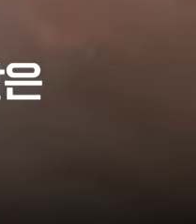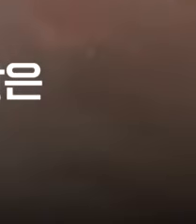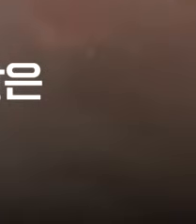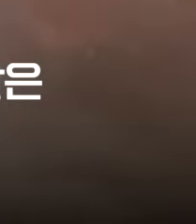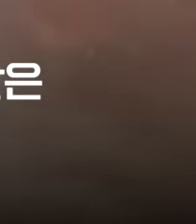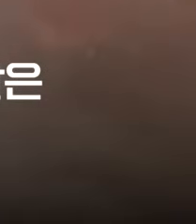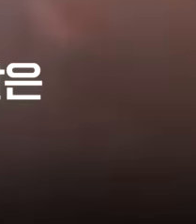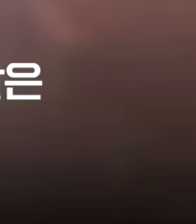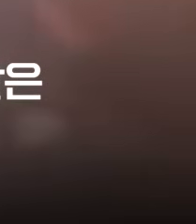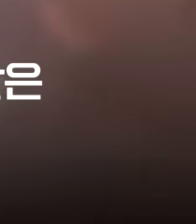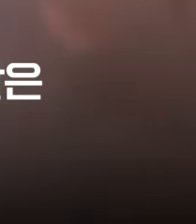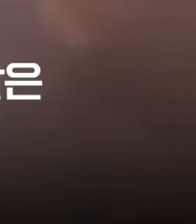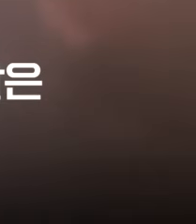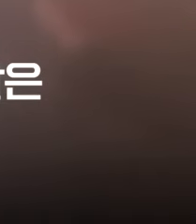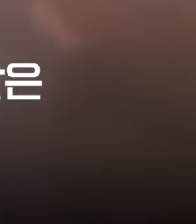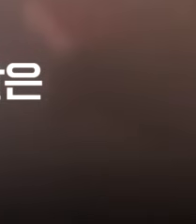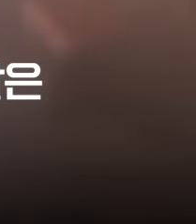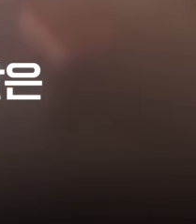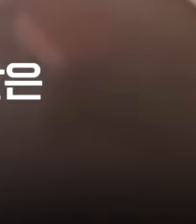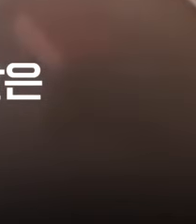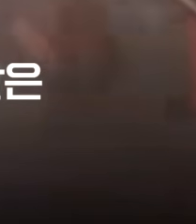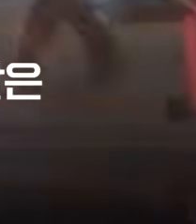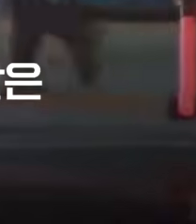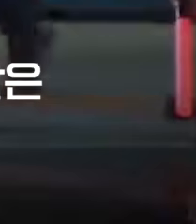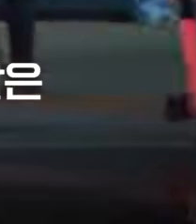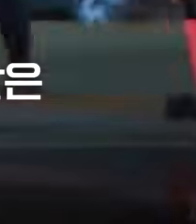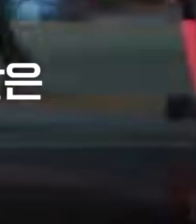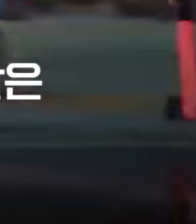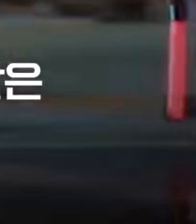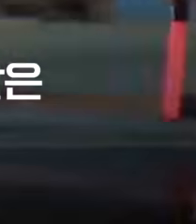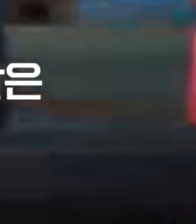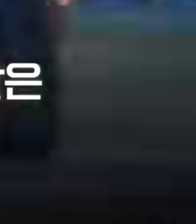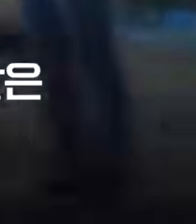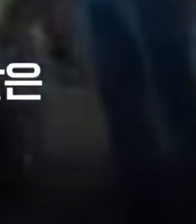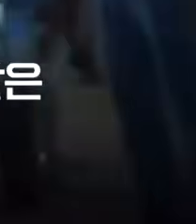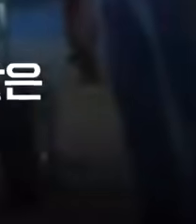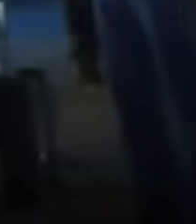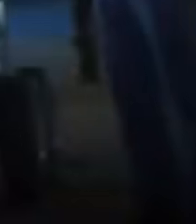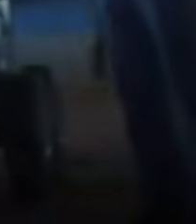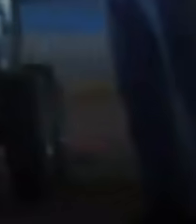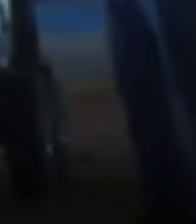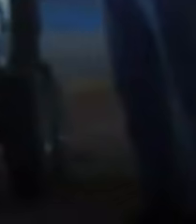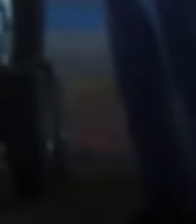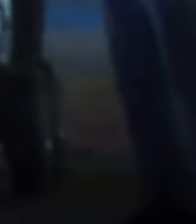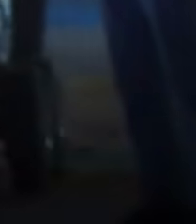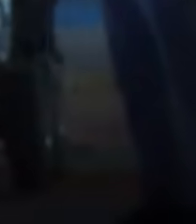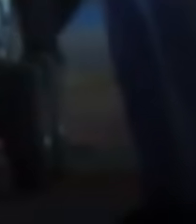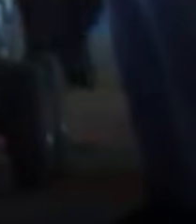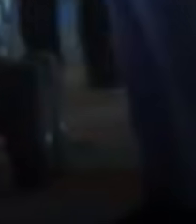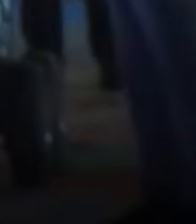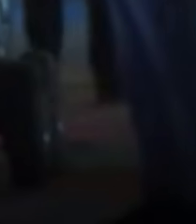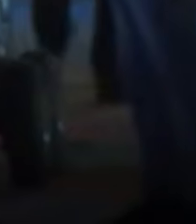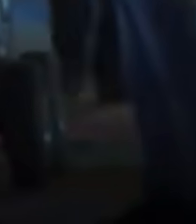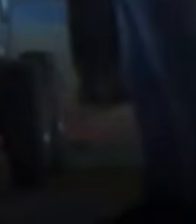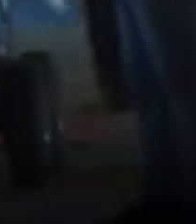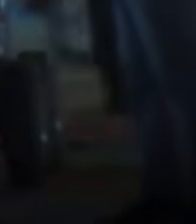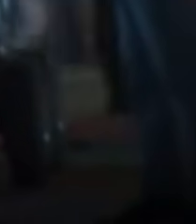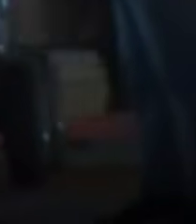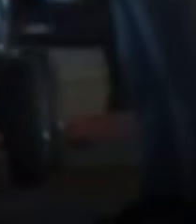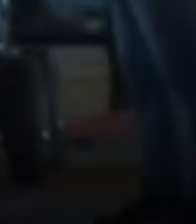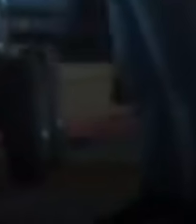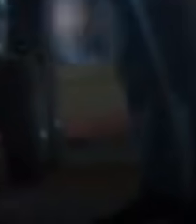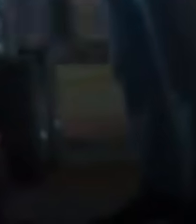차량이 역주행을 했다는 진술을 확보한 경찰은 정확한 사고 경위를 조사하고 있습니다. JTBC